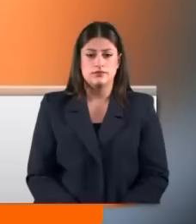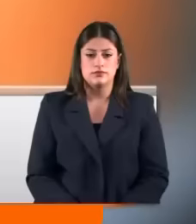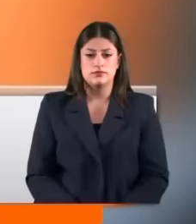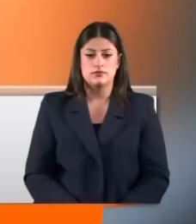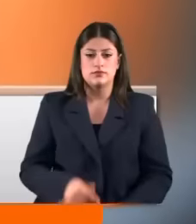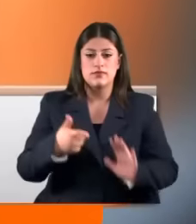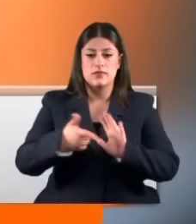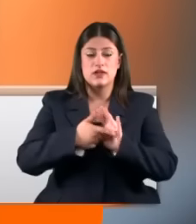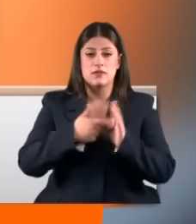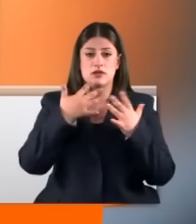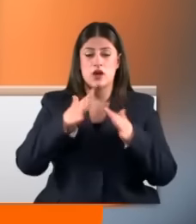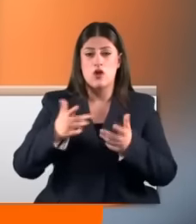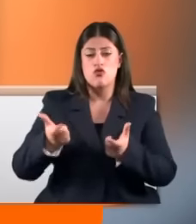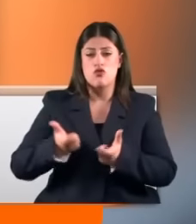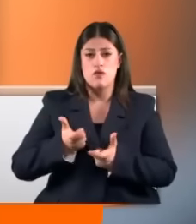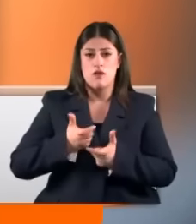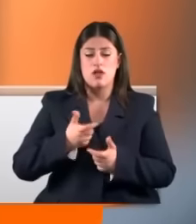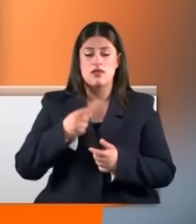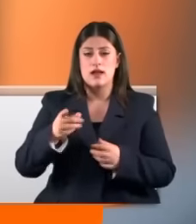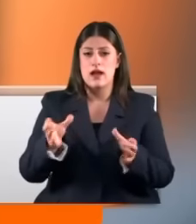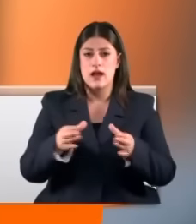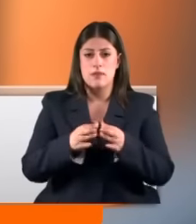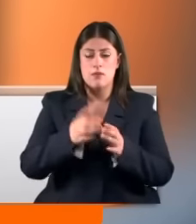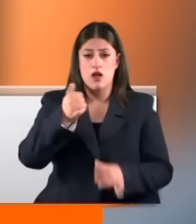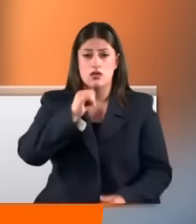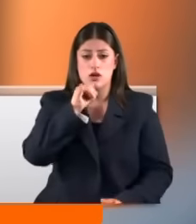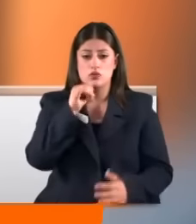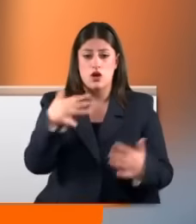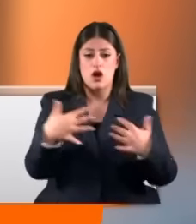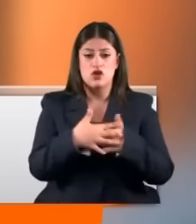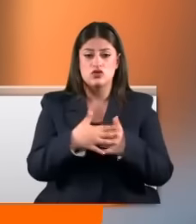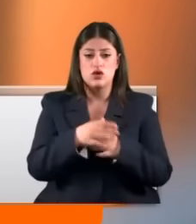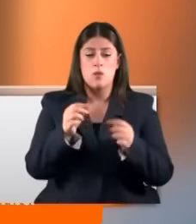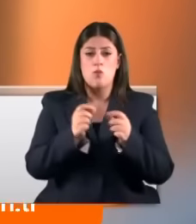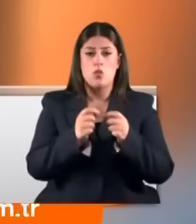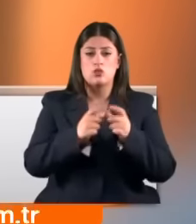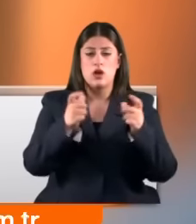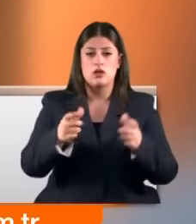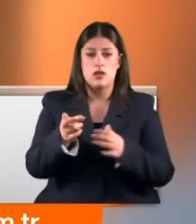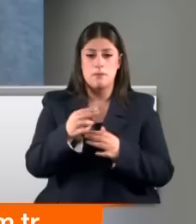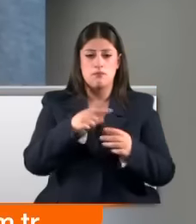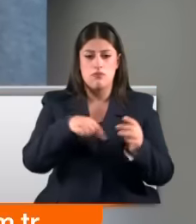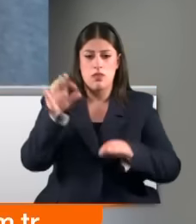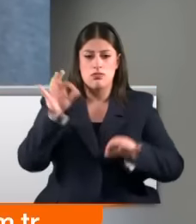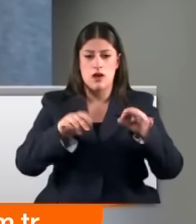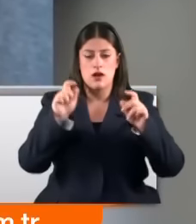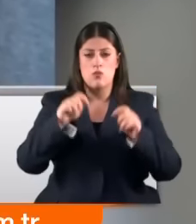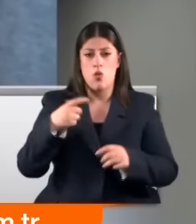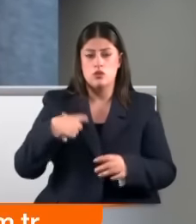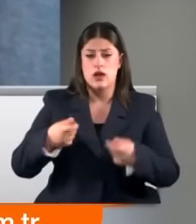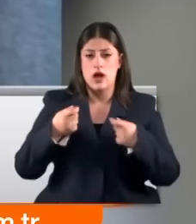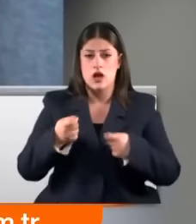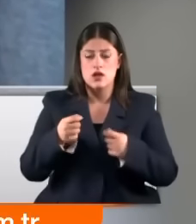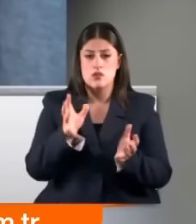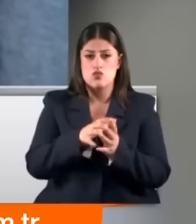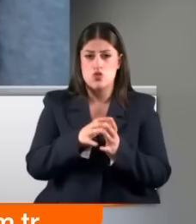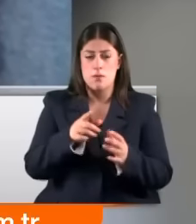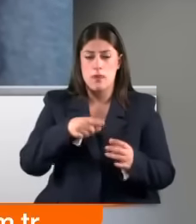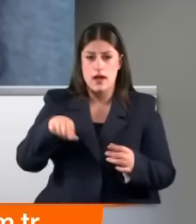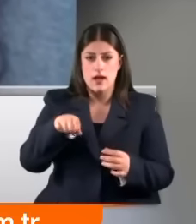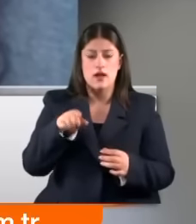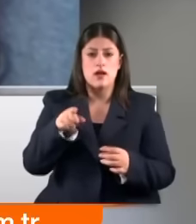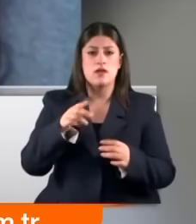İzmir Sahil Güvenlik Komutanlığı ekipleri 6 Ağustos akşamı Bostanlı Balıkçı Barınağı'nda denetimdeydi. Özel eğitimli narkotik köpeği Zeytin bir